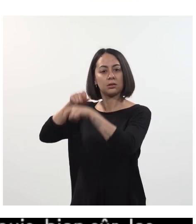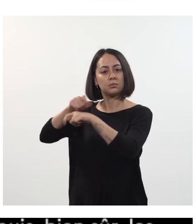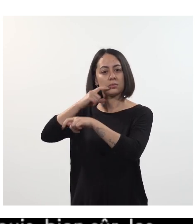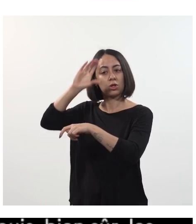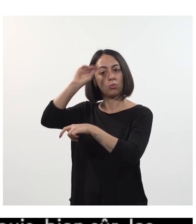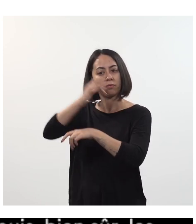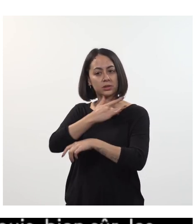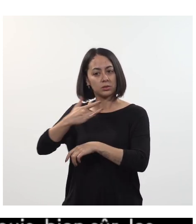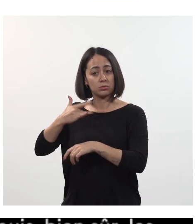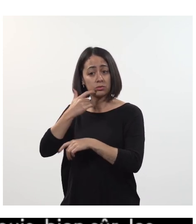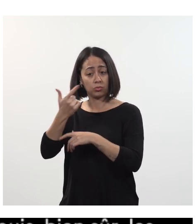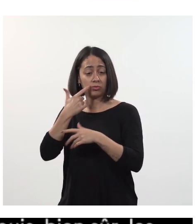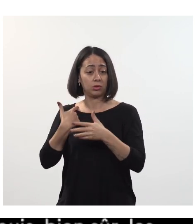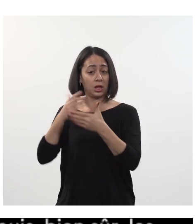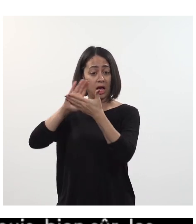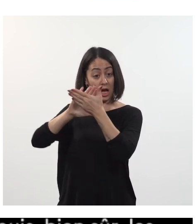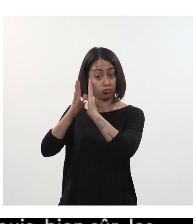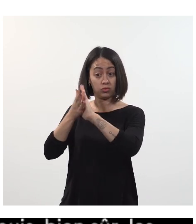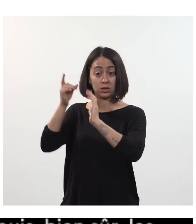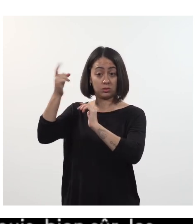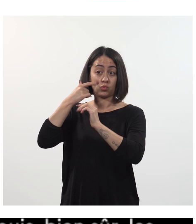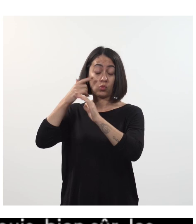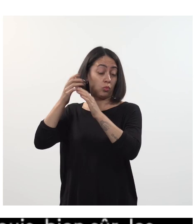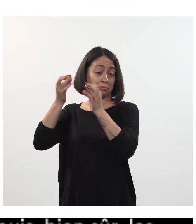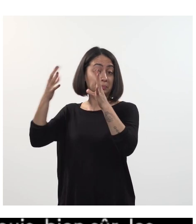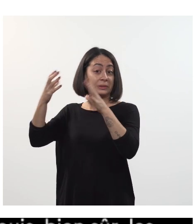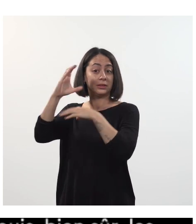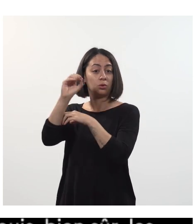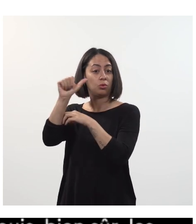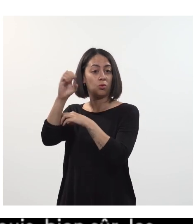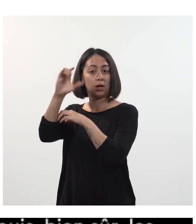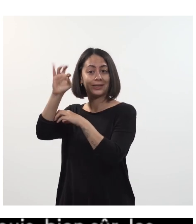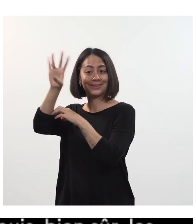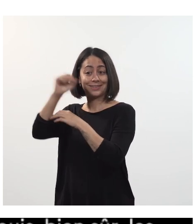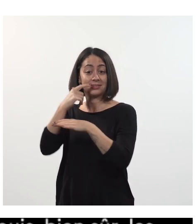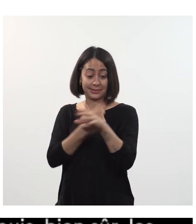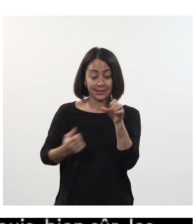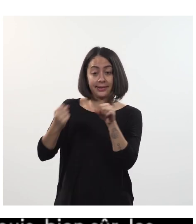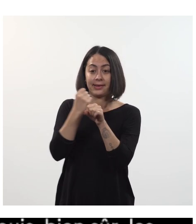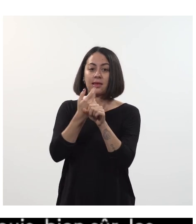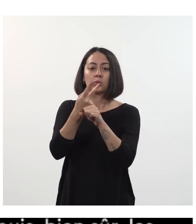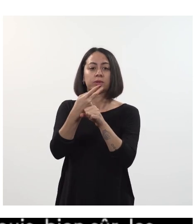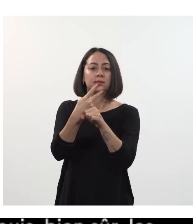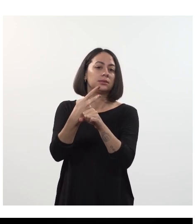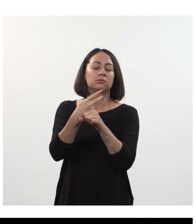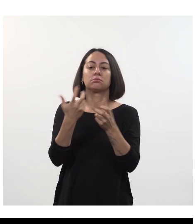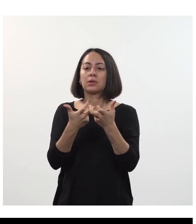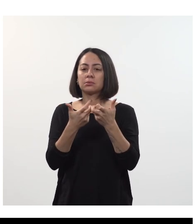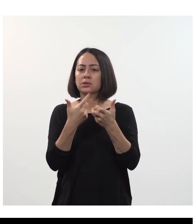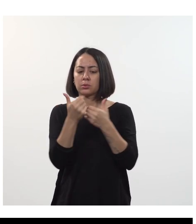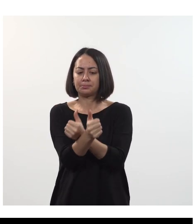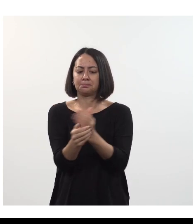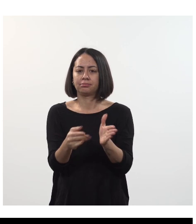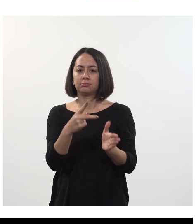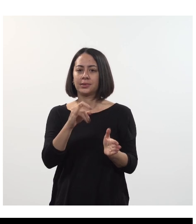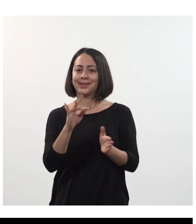associations comme Coactis, hein, des outils. Donc il y a tout ce qui peut être avec les kits livrés